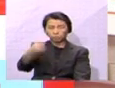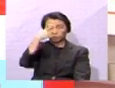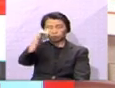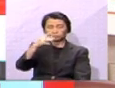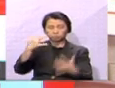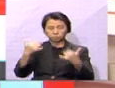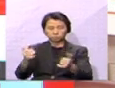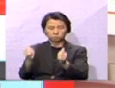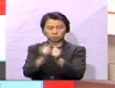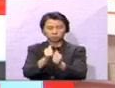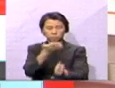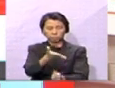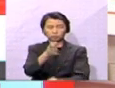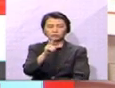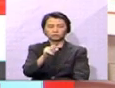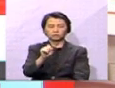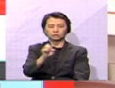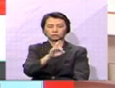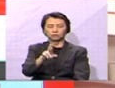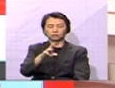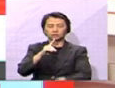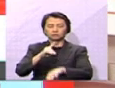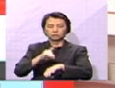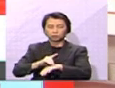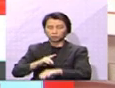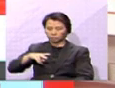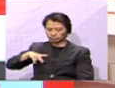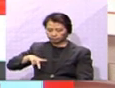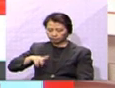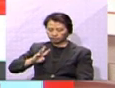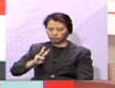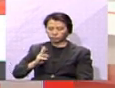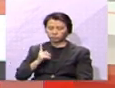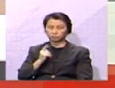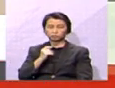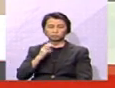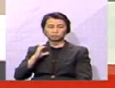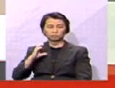bersama Nazaruddin Abu zamil di pusat dagangan dunia